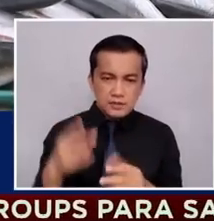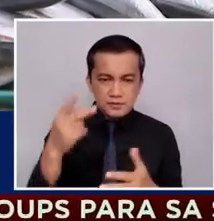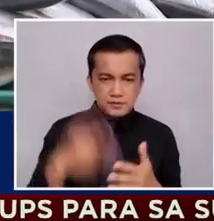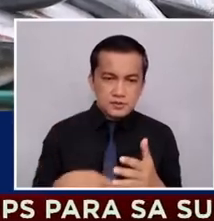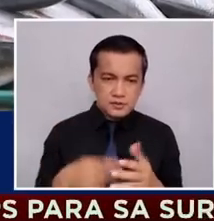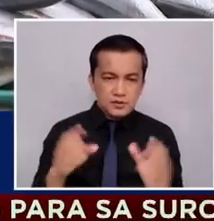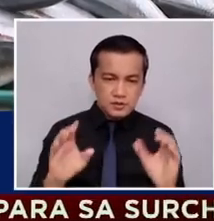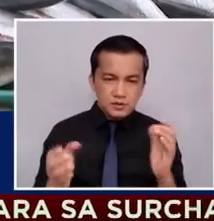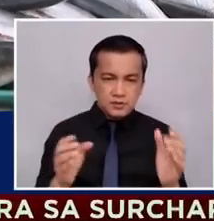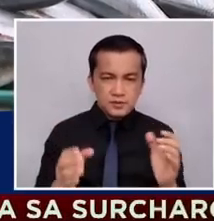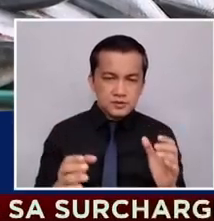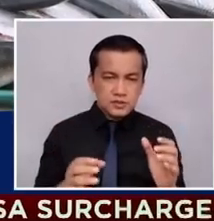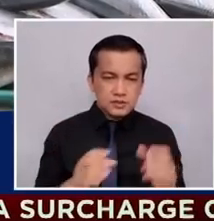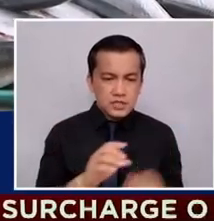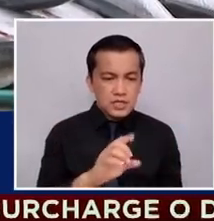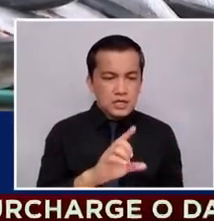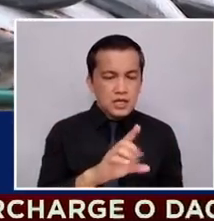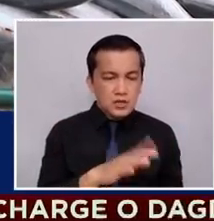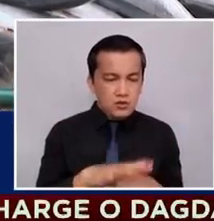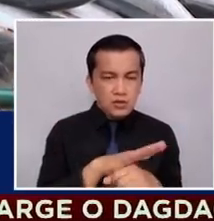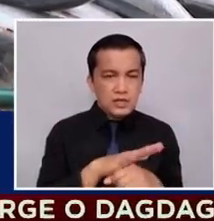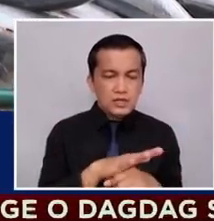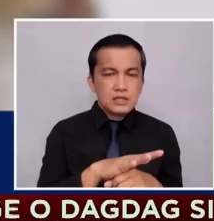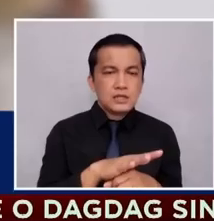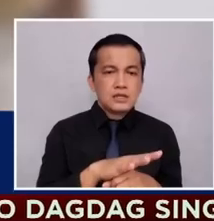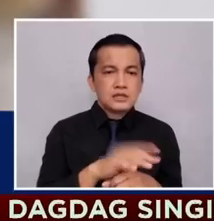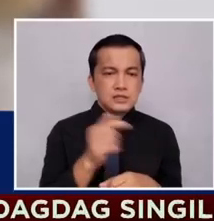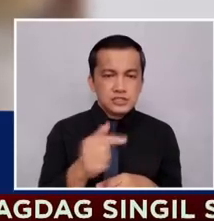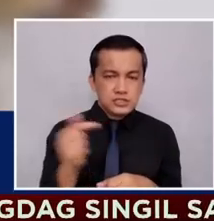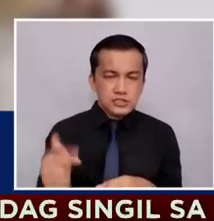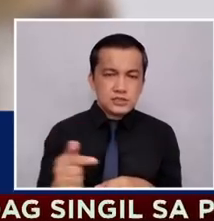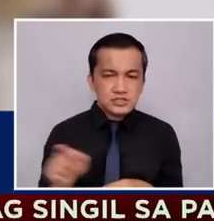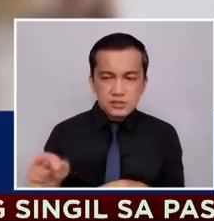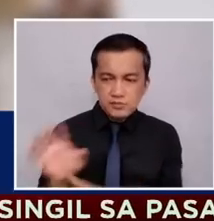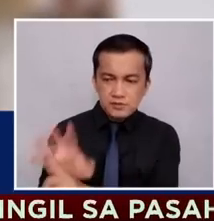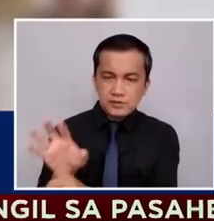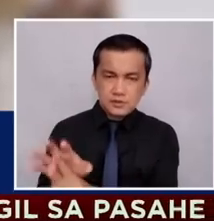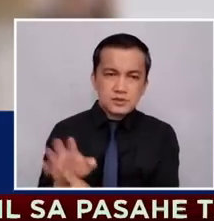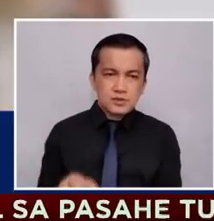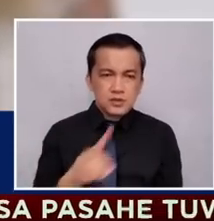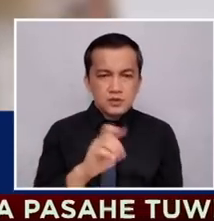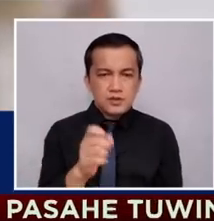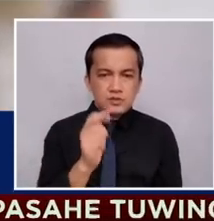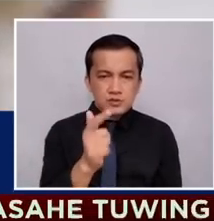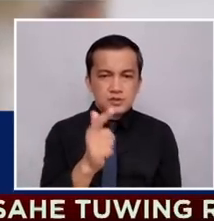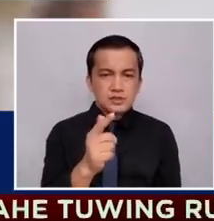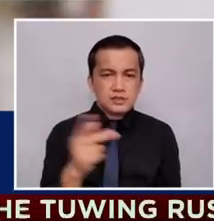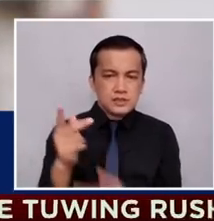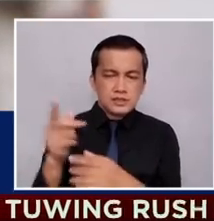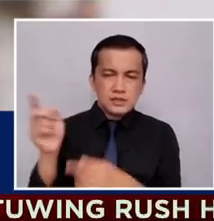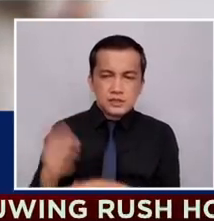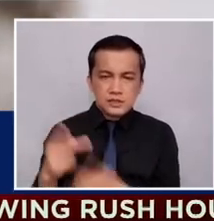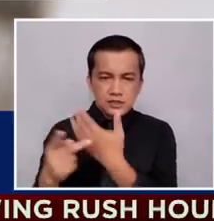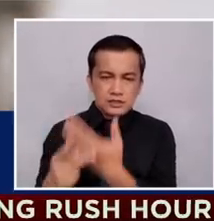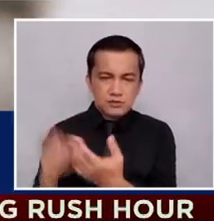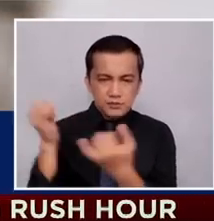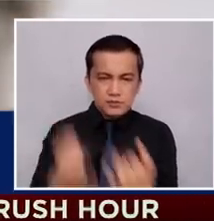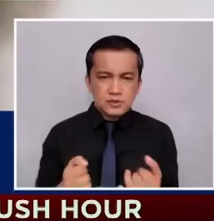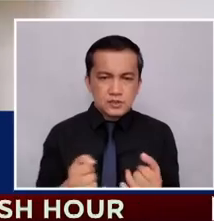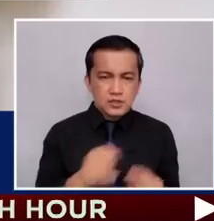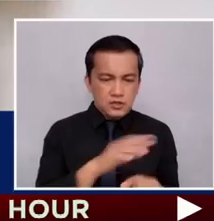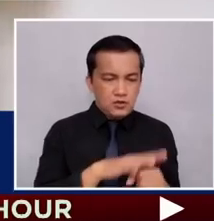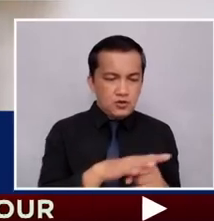kumpara sa local na galunggong. Kaya ito ang mabenta. Nasa 120 pesos ang kilo ng imported, habang ang